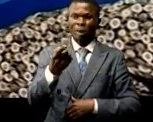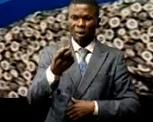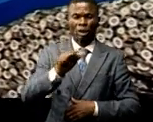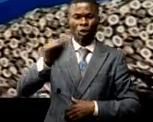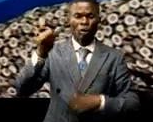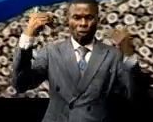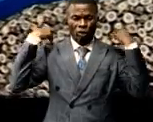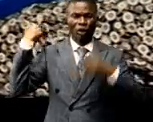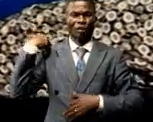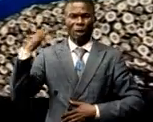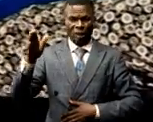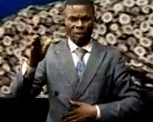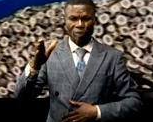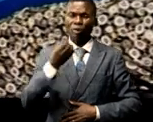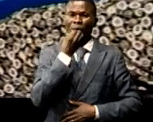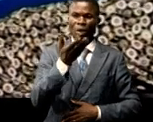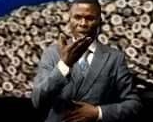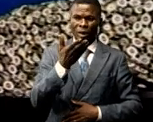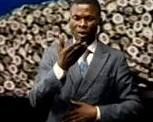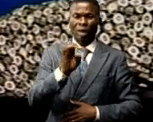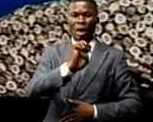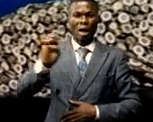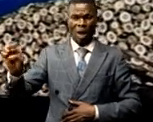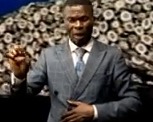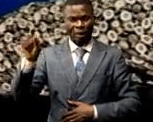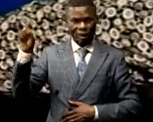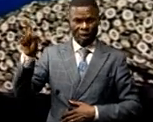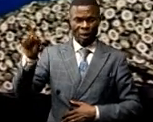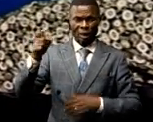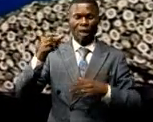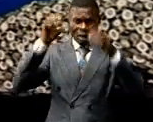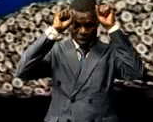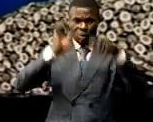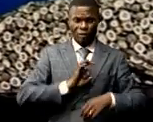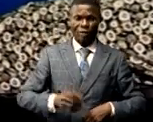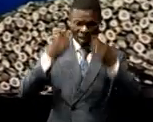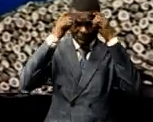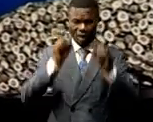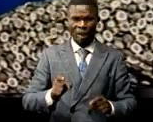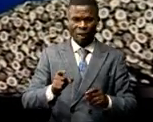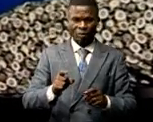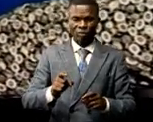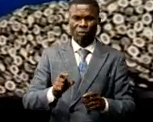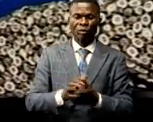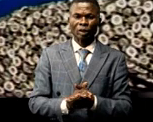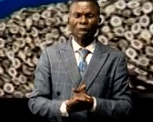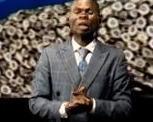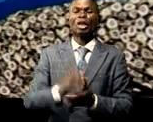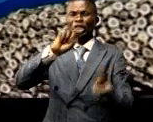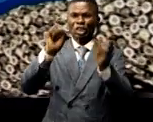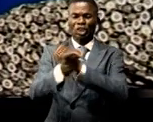l'État, par exemple à l'Est, où il s'est décidé carrément de décréter un état de